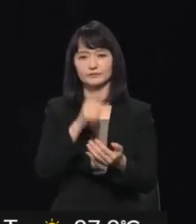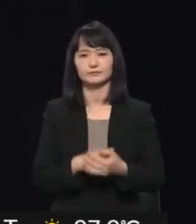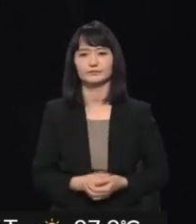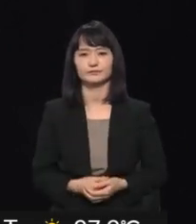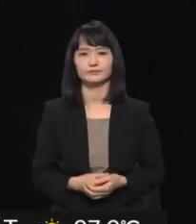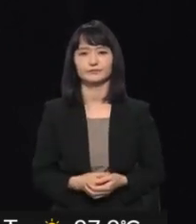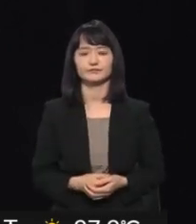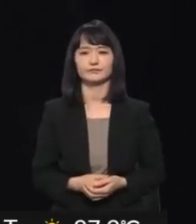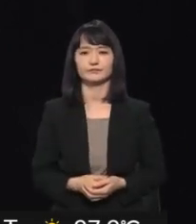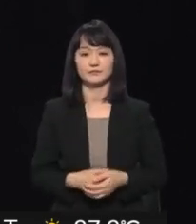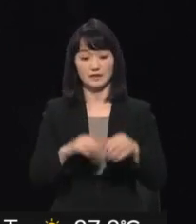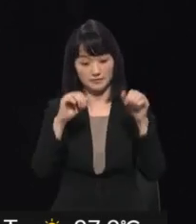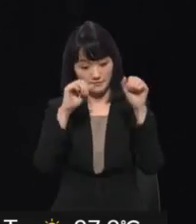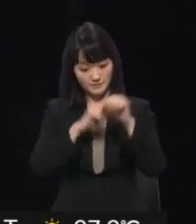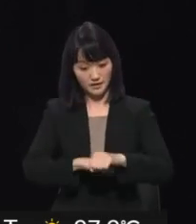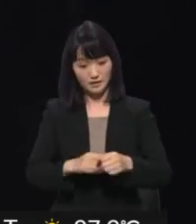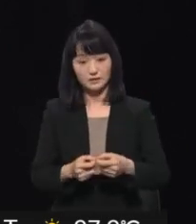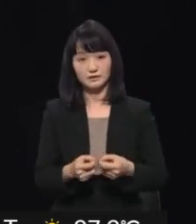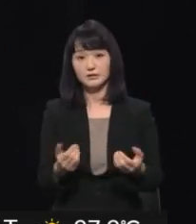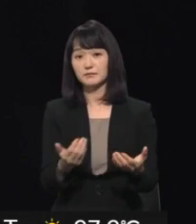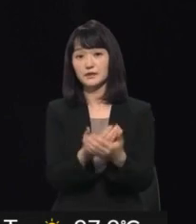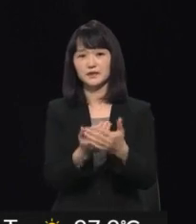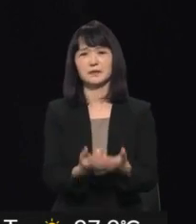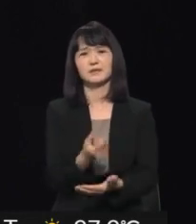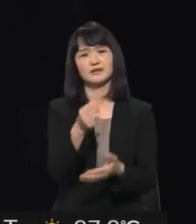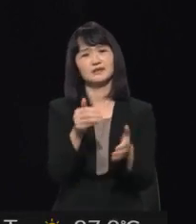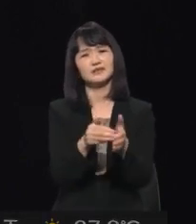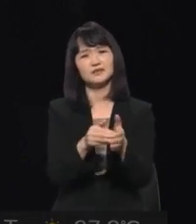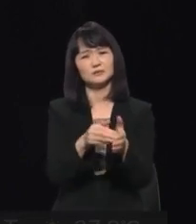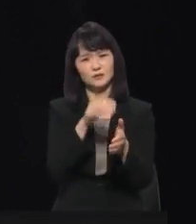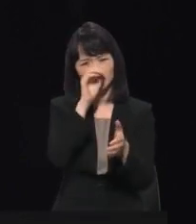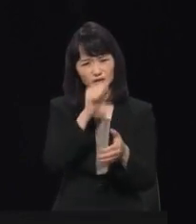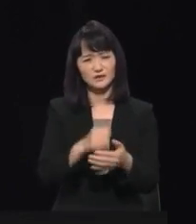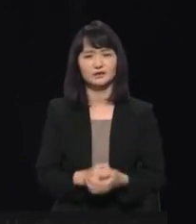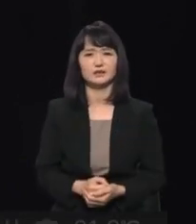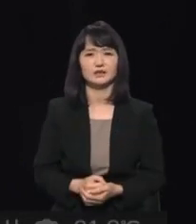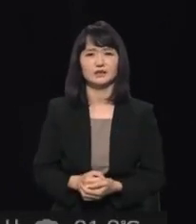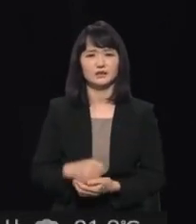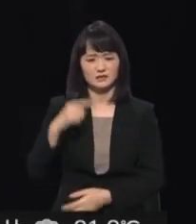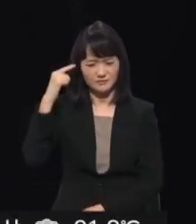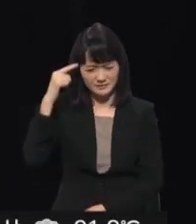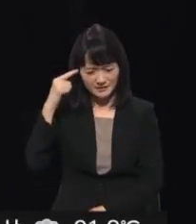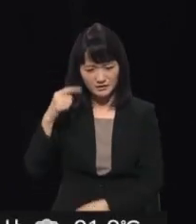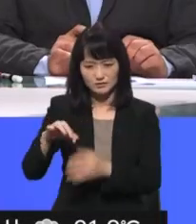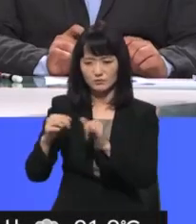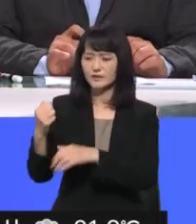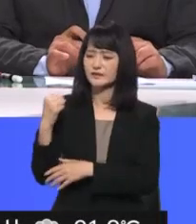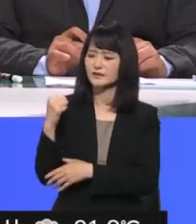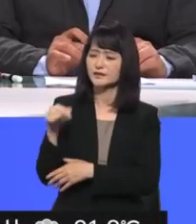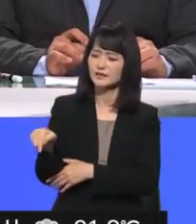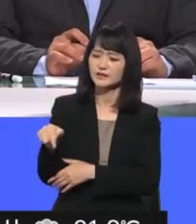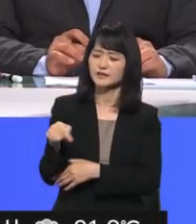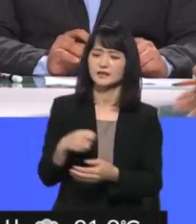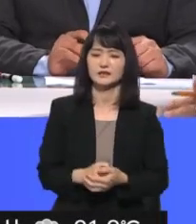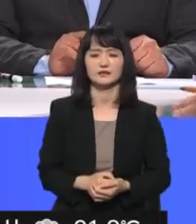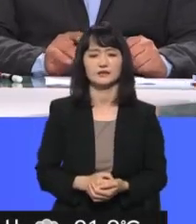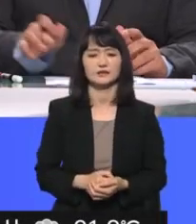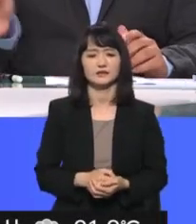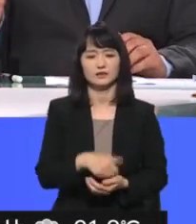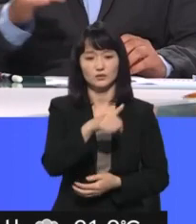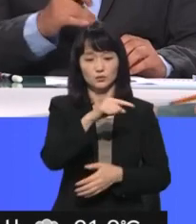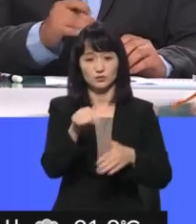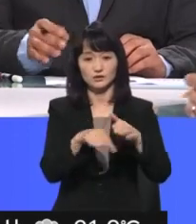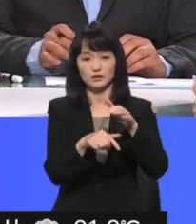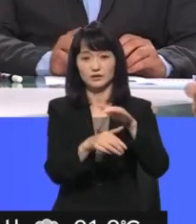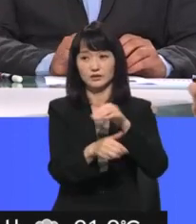도저히 미망 하든 행하는 빨리 끝냅시다 미치겠다 나는 의견을 알면 회의는 울고 돌고 돌고 상황에 대해서 없네 를 주제로